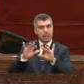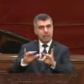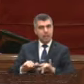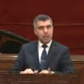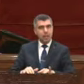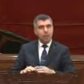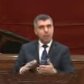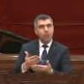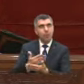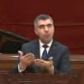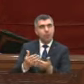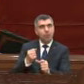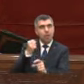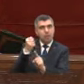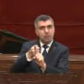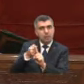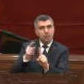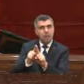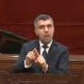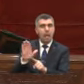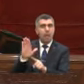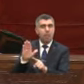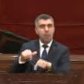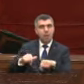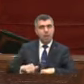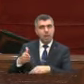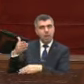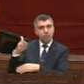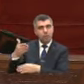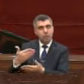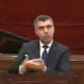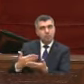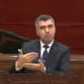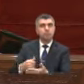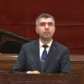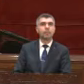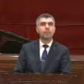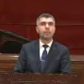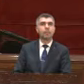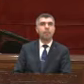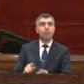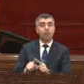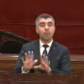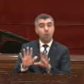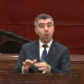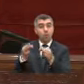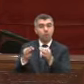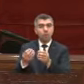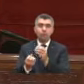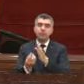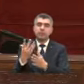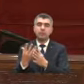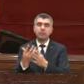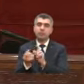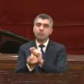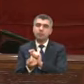العمل الكبير اللي داروه الخبراء ديال وزاره الشؤون الخارجيه والخبراء ديال الوزاره المنتدبه من اجل ان نحين